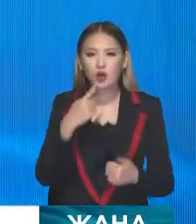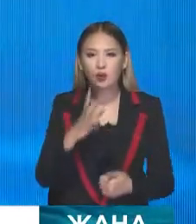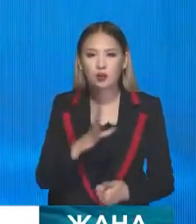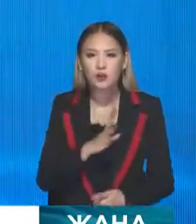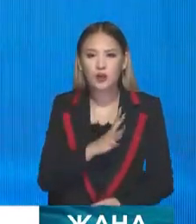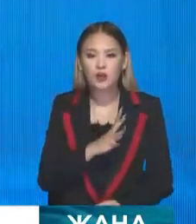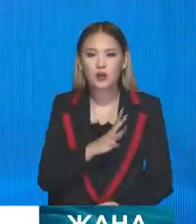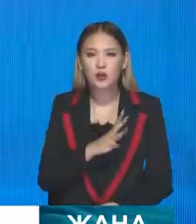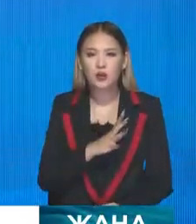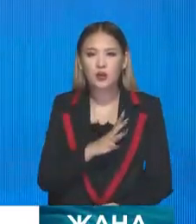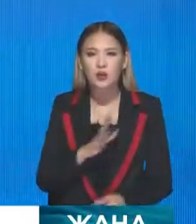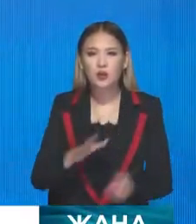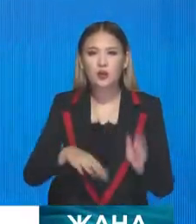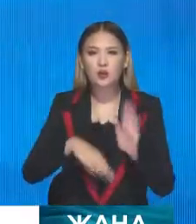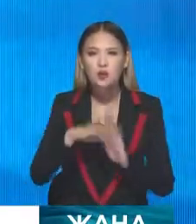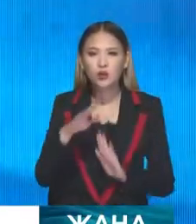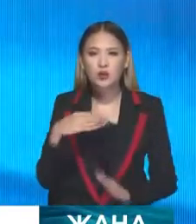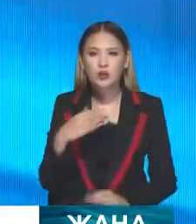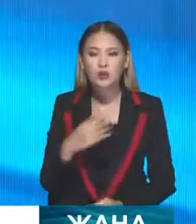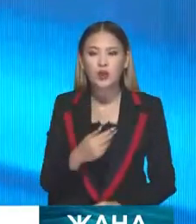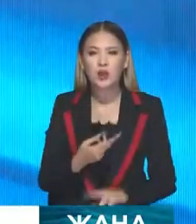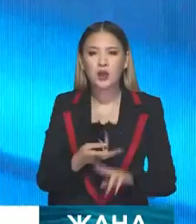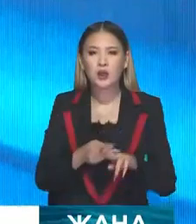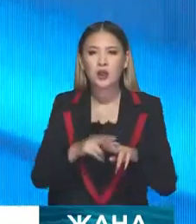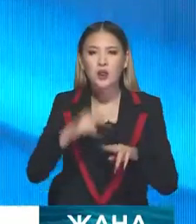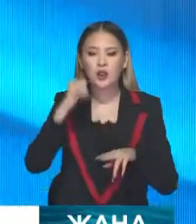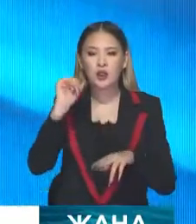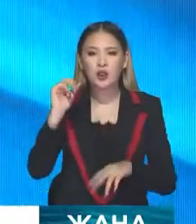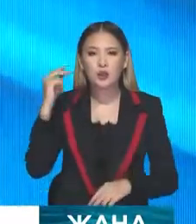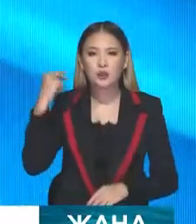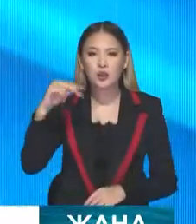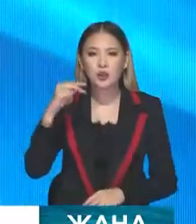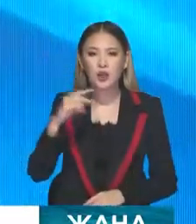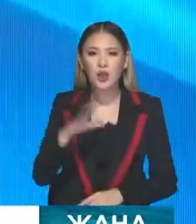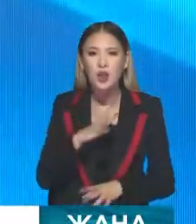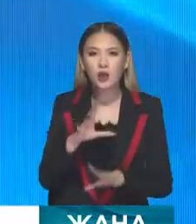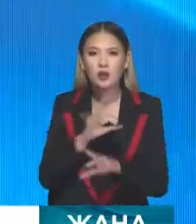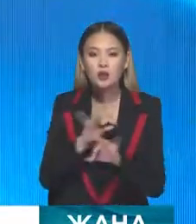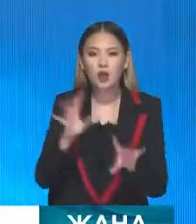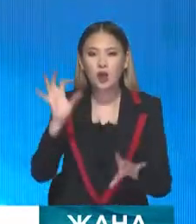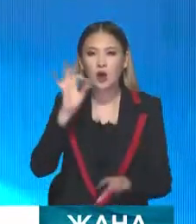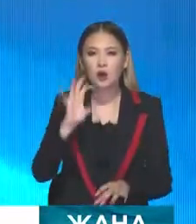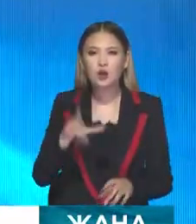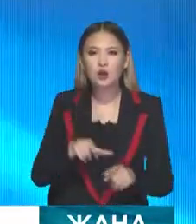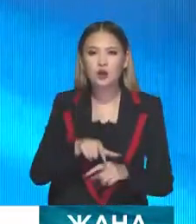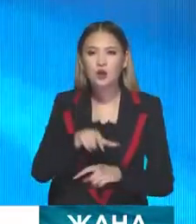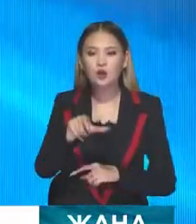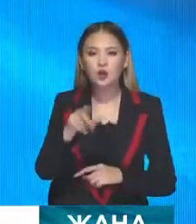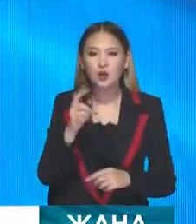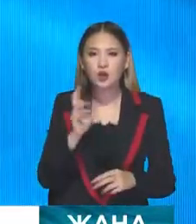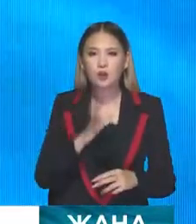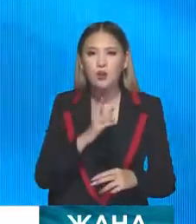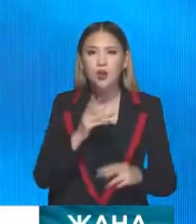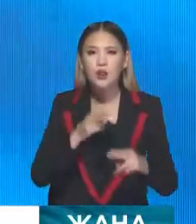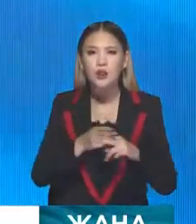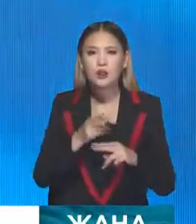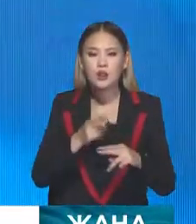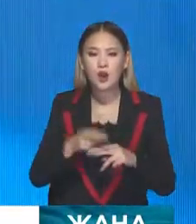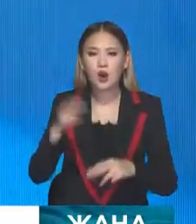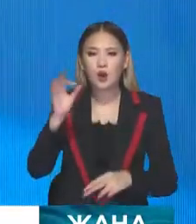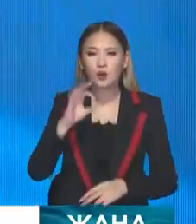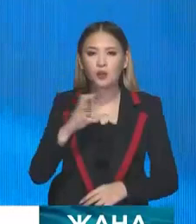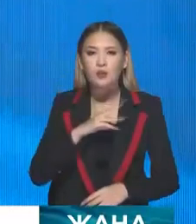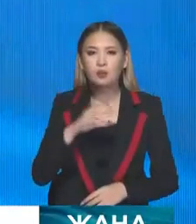жақсы, қанағаттанған өзімізде жалпы требование бар. Одан кейін кеше президент айтты, битум мәселесі жолдардың жасалуына кедергі болып тұрды. Әрине.